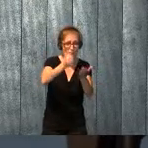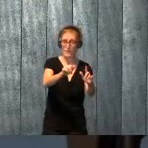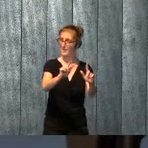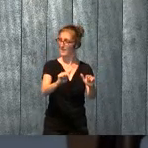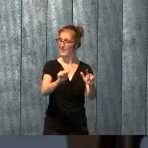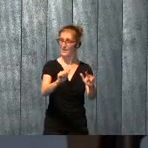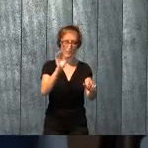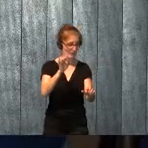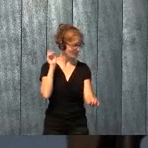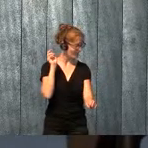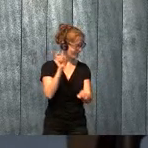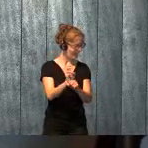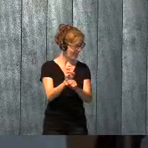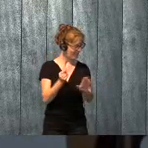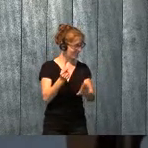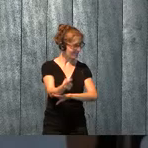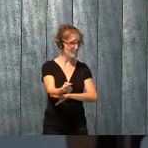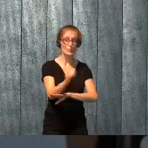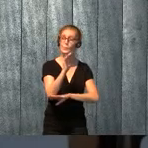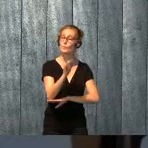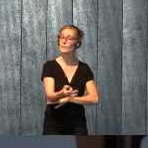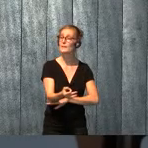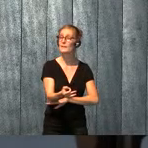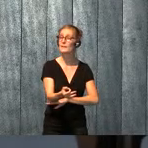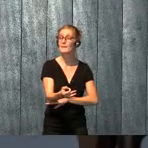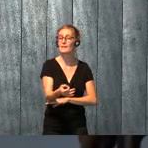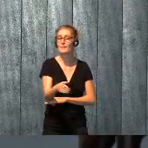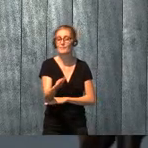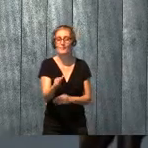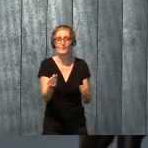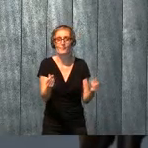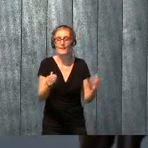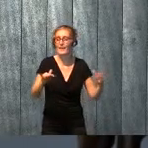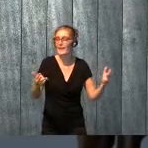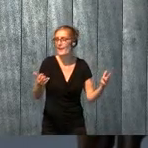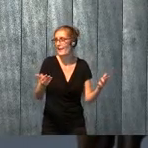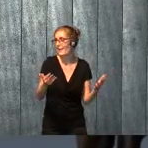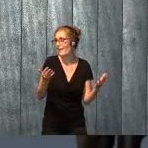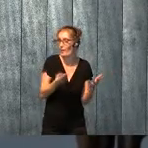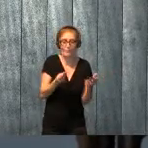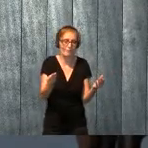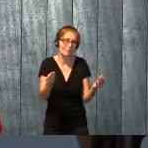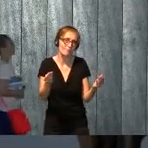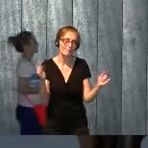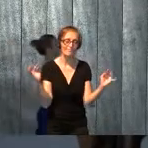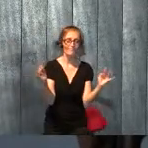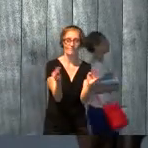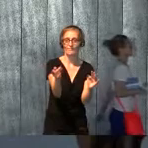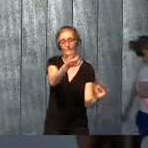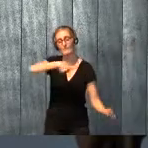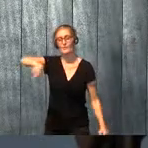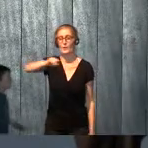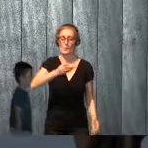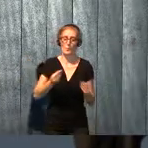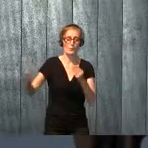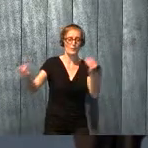Поэтому демократия в ландшафтной архитектуре в Санкт-Петербурге процветает, но и не только в Санкт-Петербурге, но и во всей России.